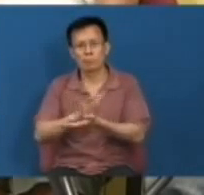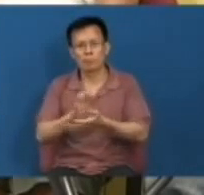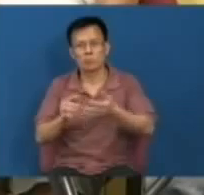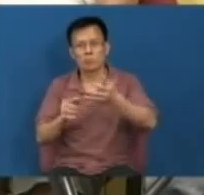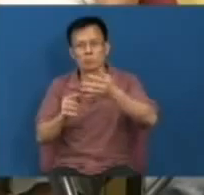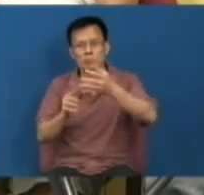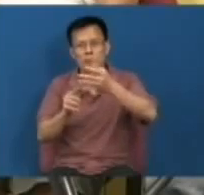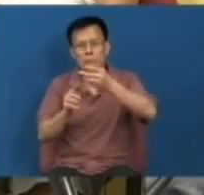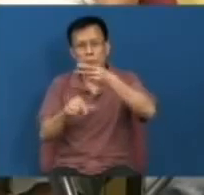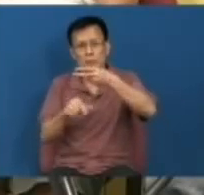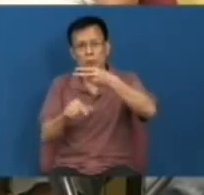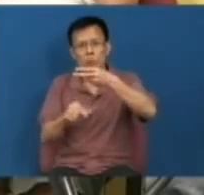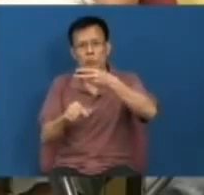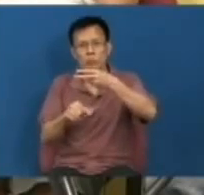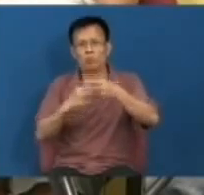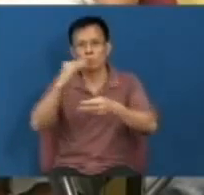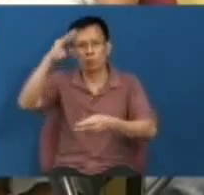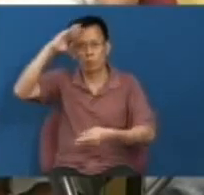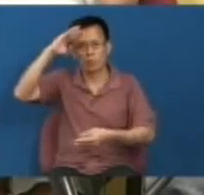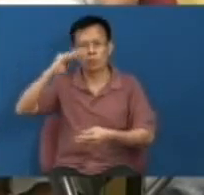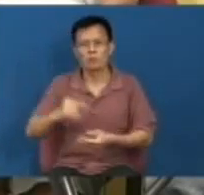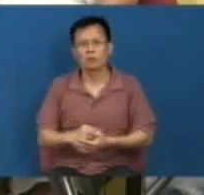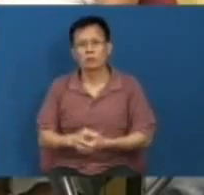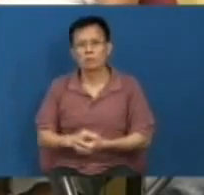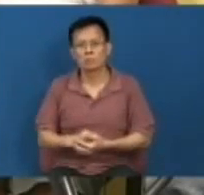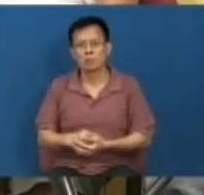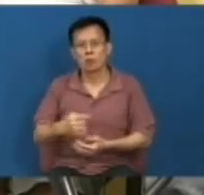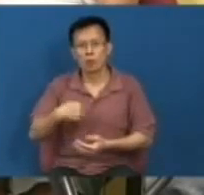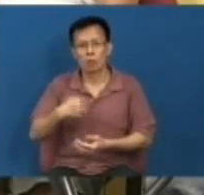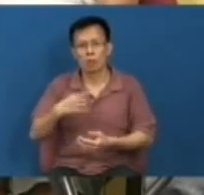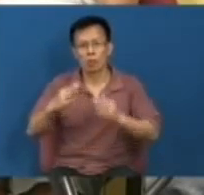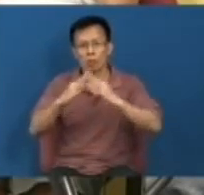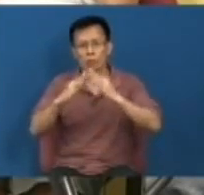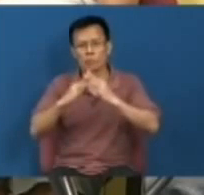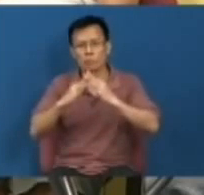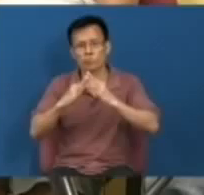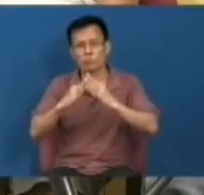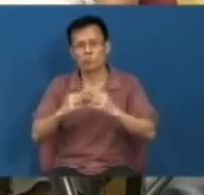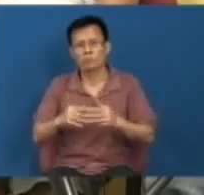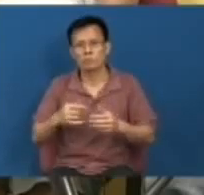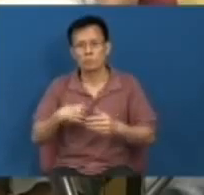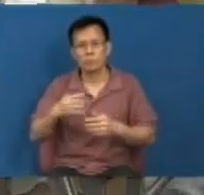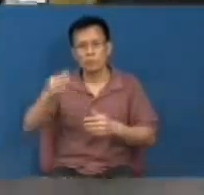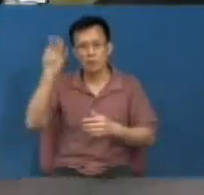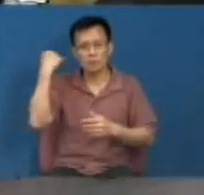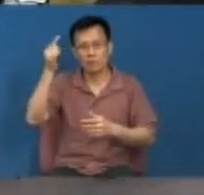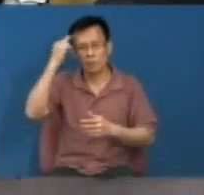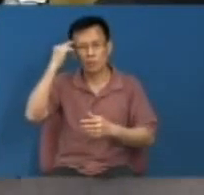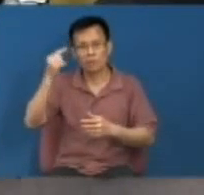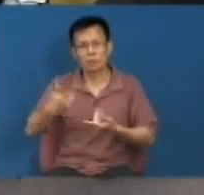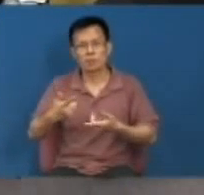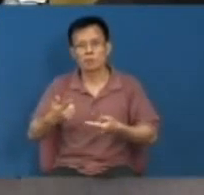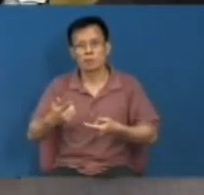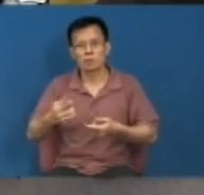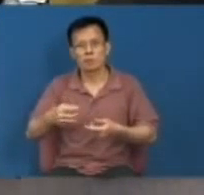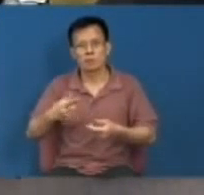係2月到啦，佢就報警， 話我屋企光倒流喎， 話我屋企開。 細個嘅時候我知道寮仔埗都惡死嘅，哇！原來而家地政